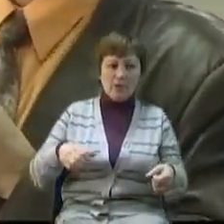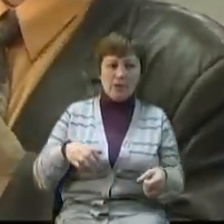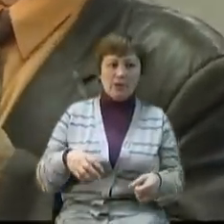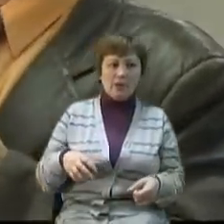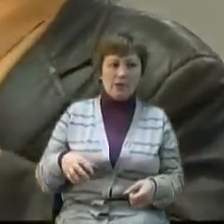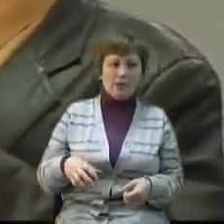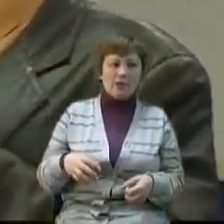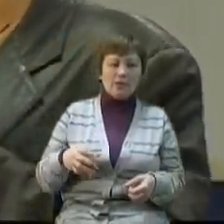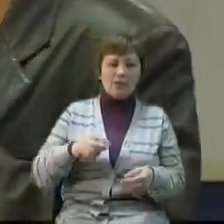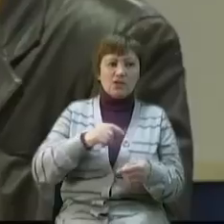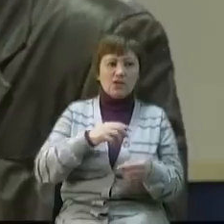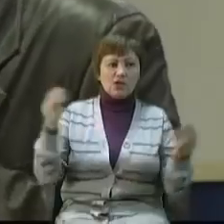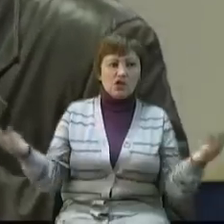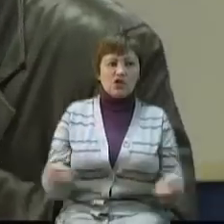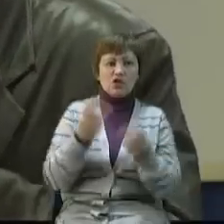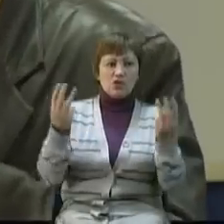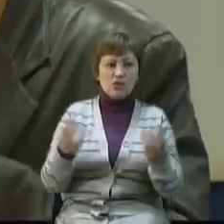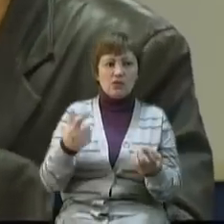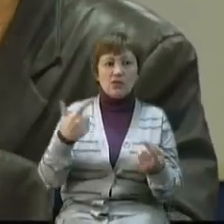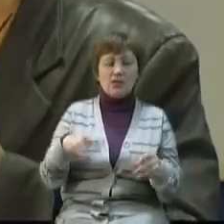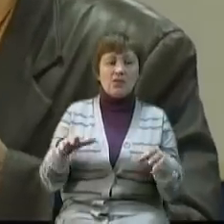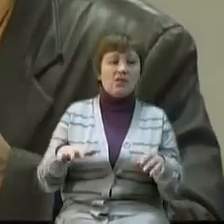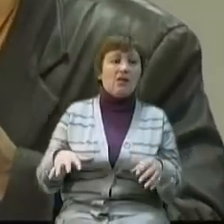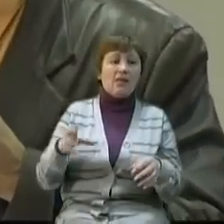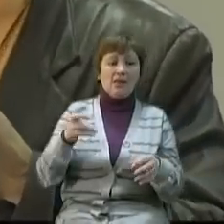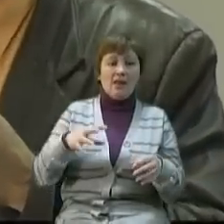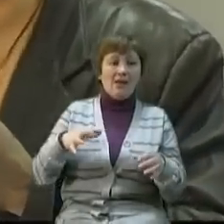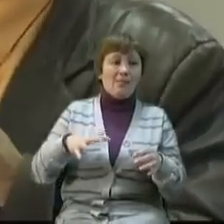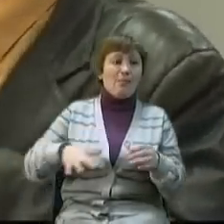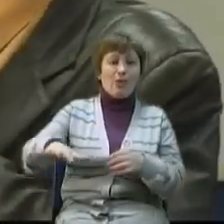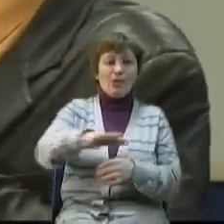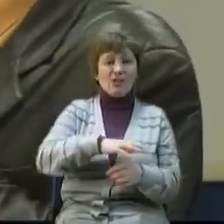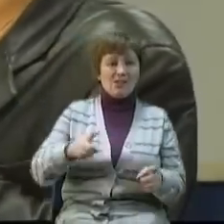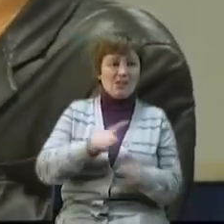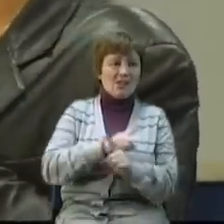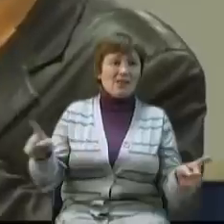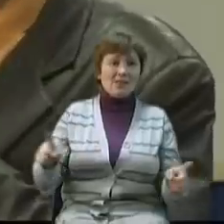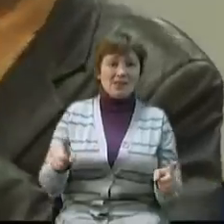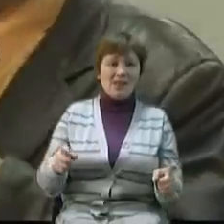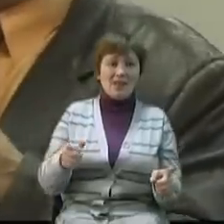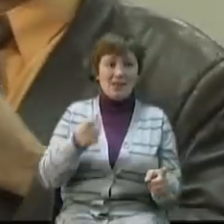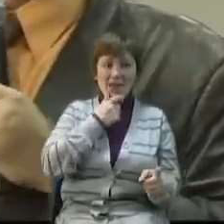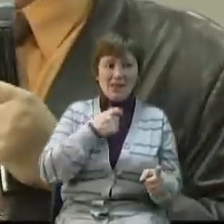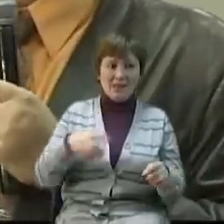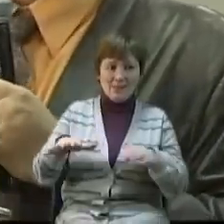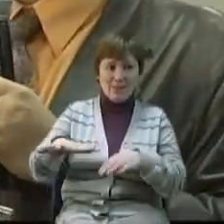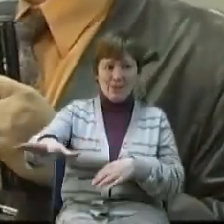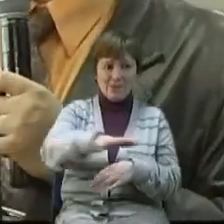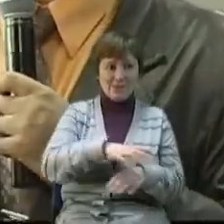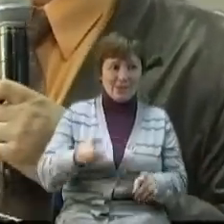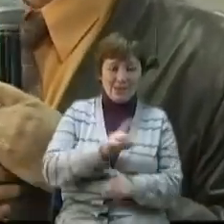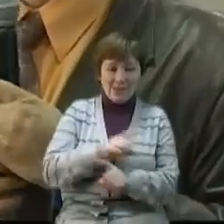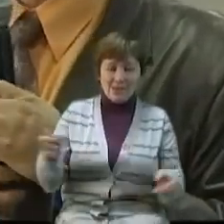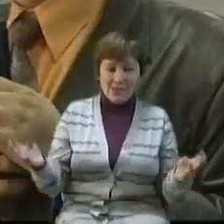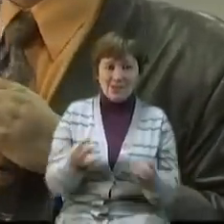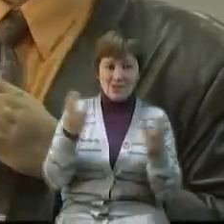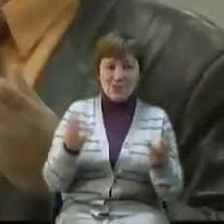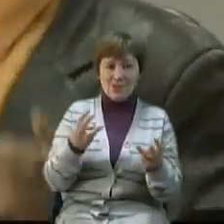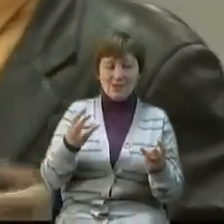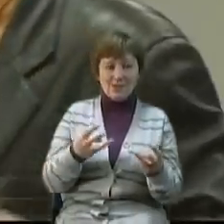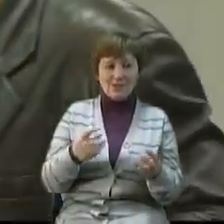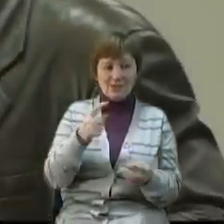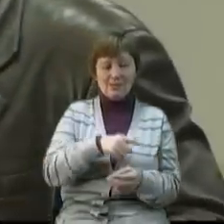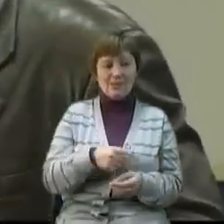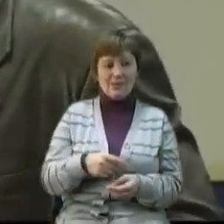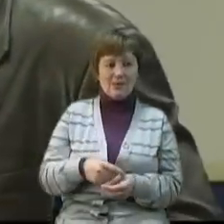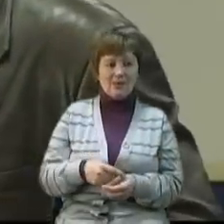карьер такой, ну, думаю, где еще сжечь? На площади, на клумбе нельзя жечь, правда? Надо туда. И я начинаю палить, смотрю, люди в